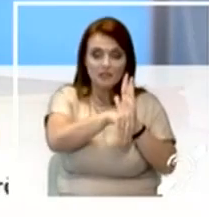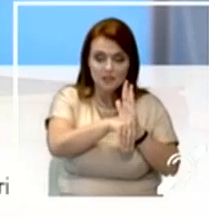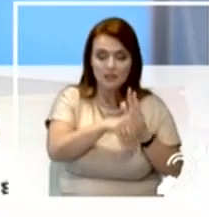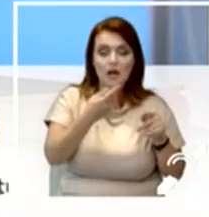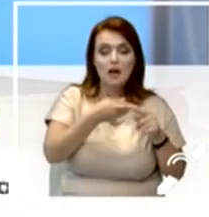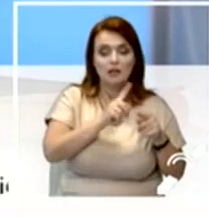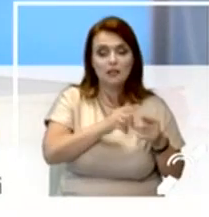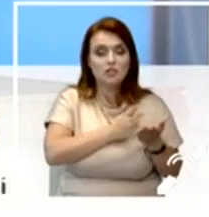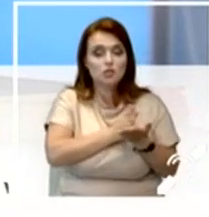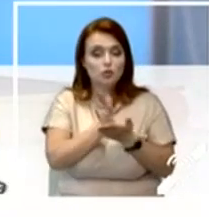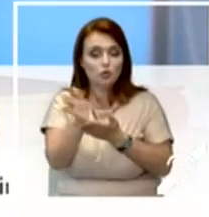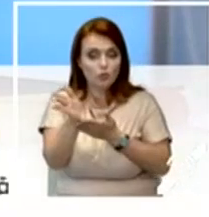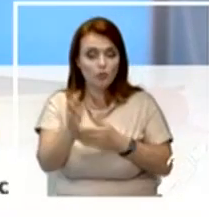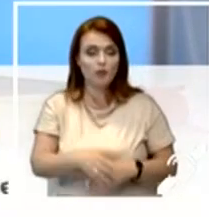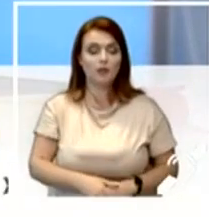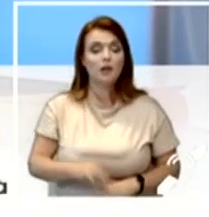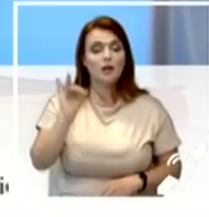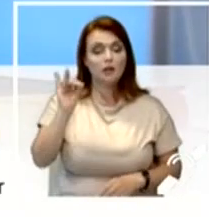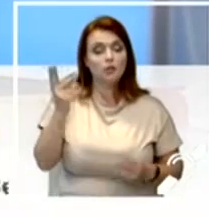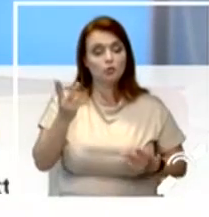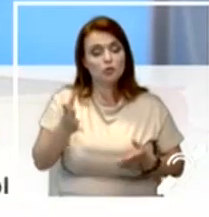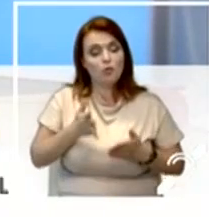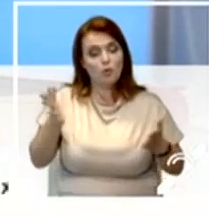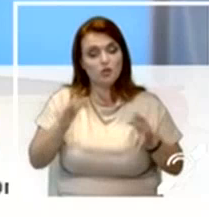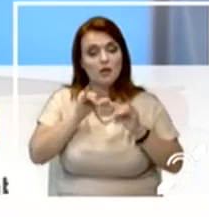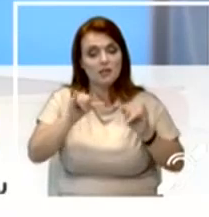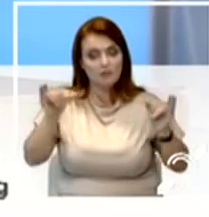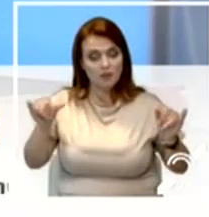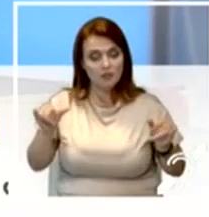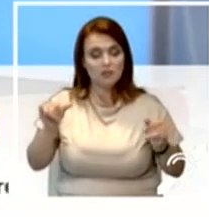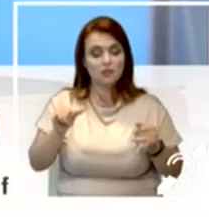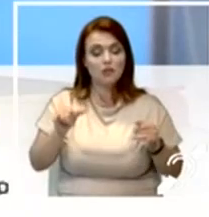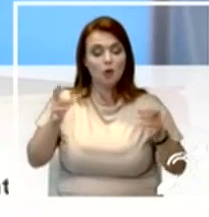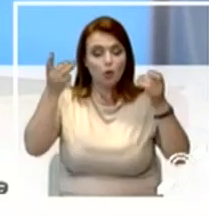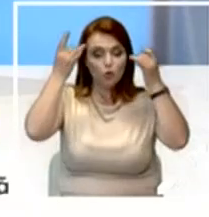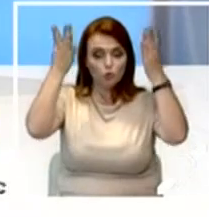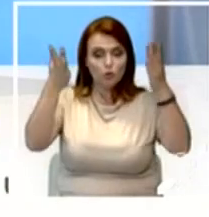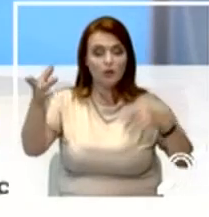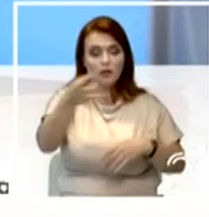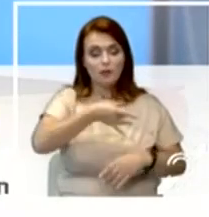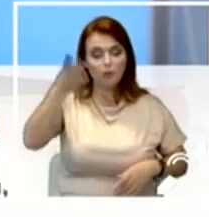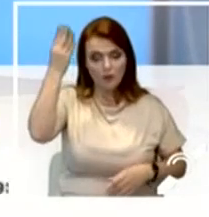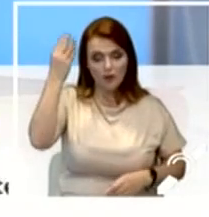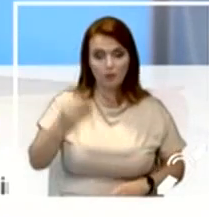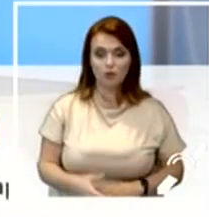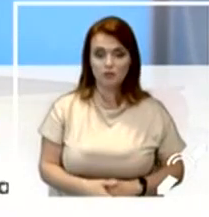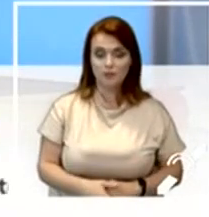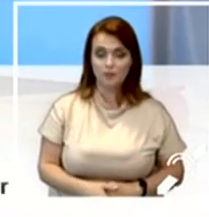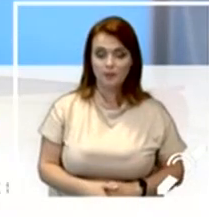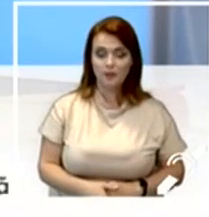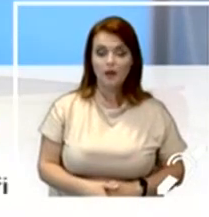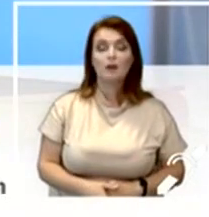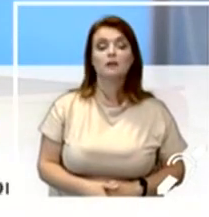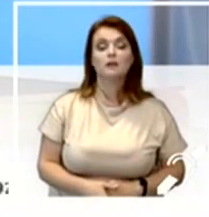clară pentru integrarea culturii din Republica Moldova în spațiul românesc și cel european, recunosc autoritățile. De aceea, în